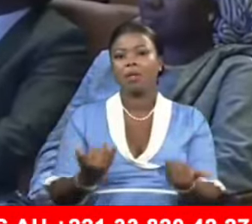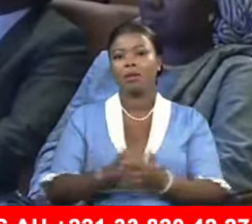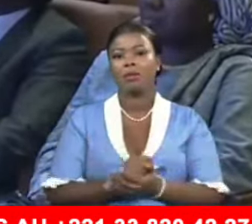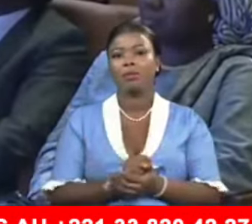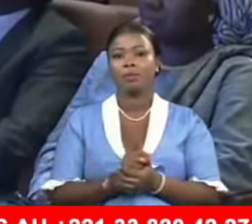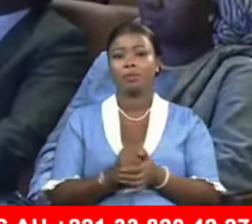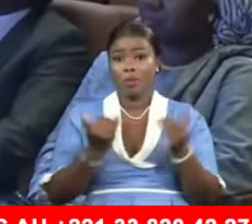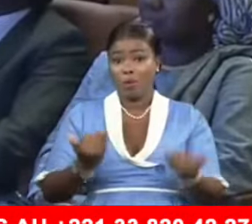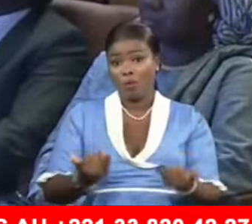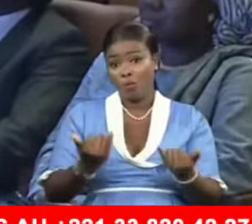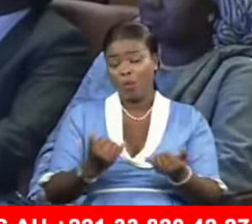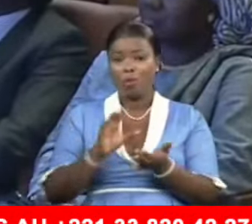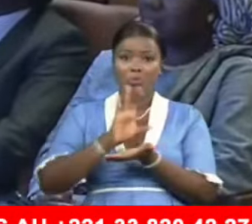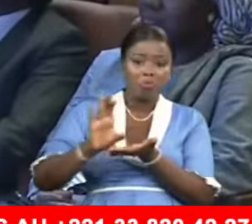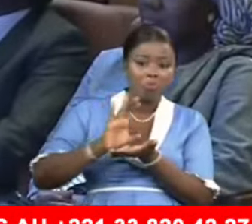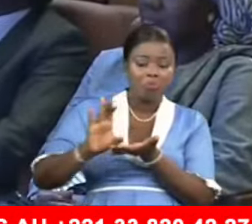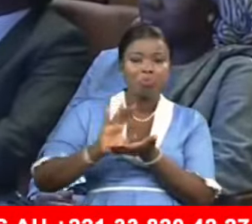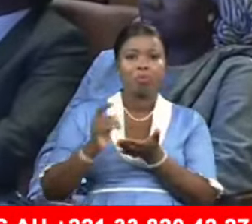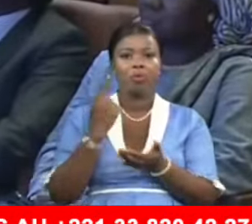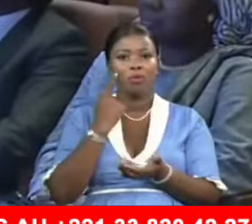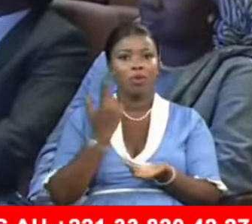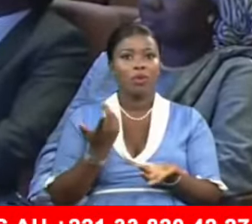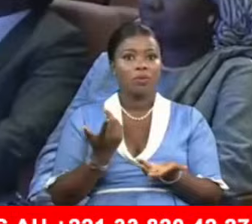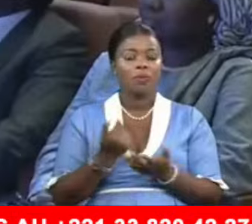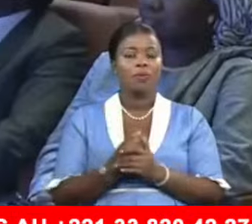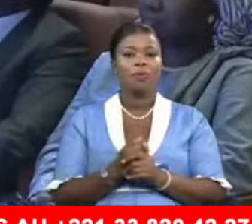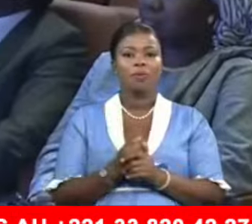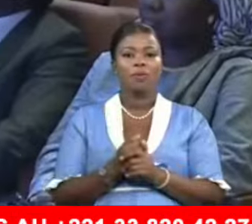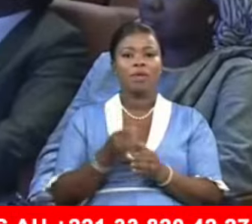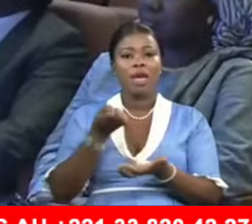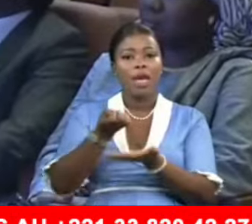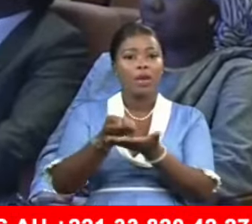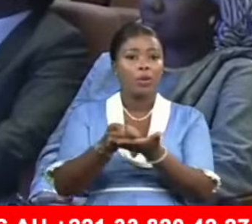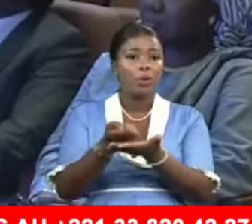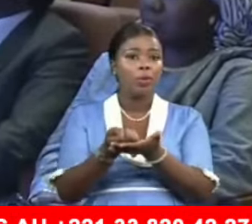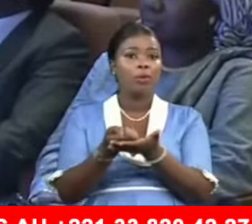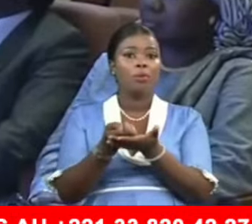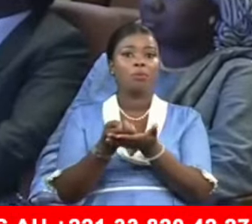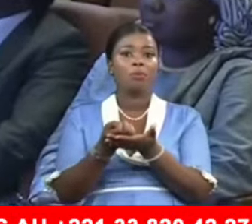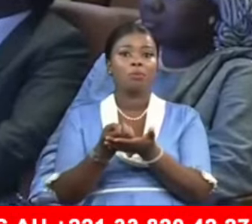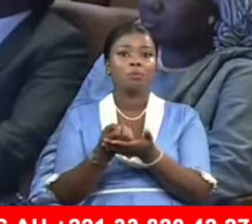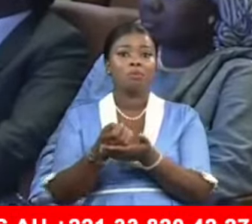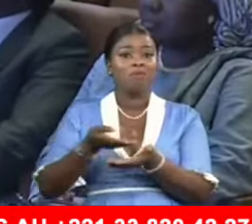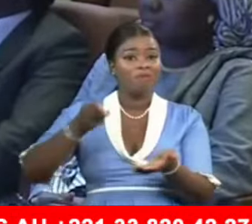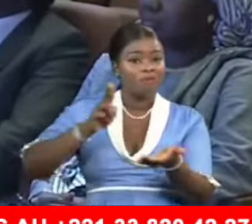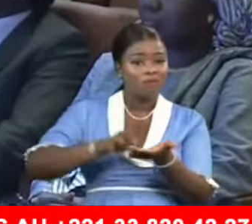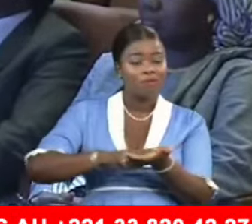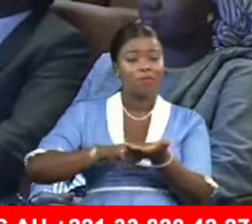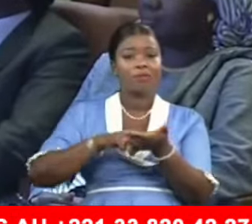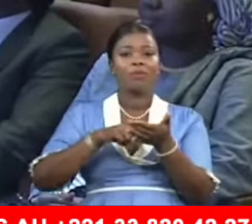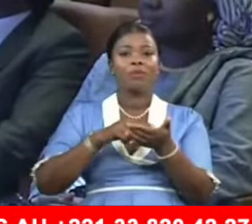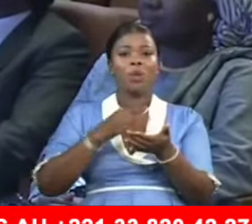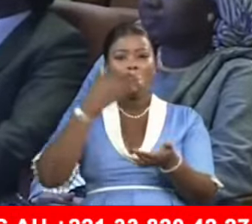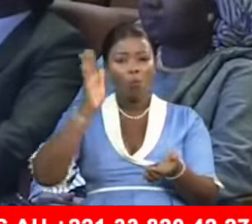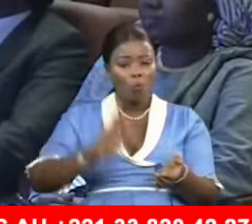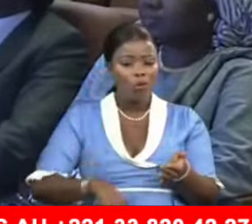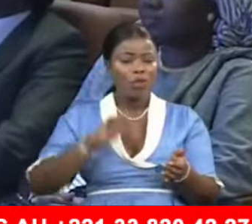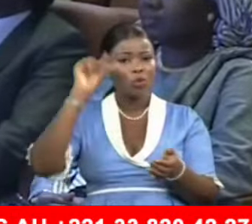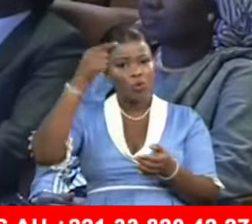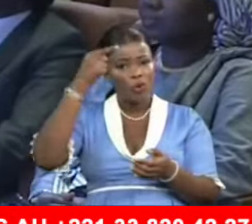du bilan le constat est celui d'une économie marqué par des décennies de dépendance et de mauvaise